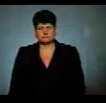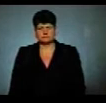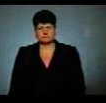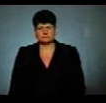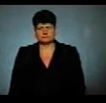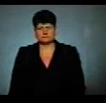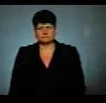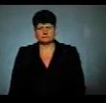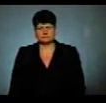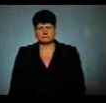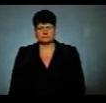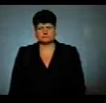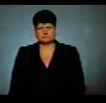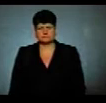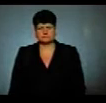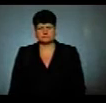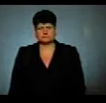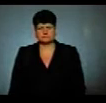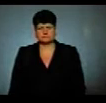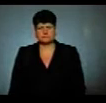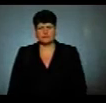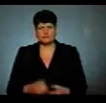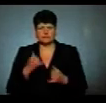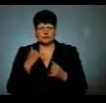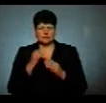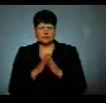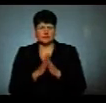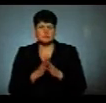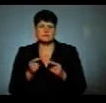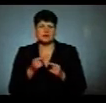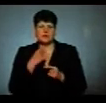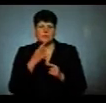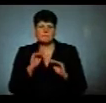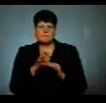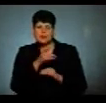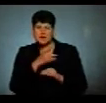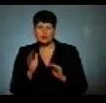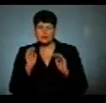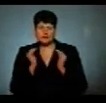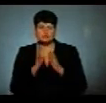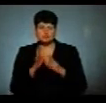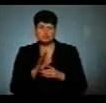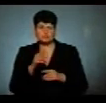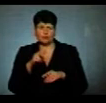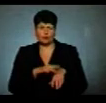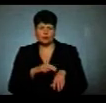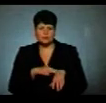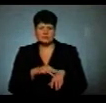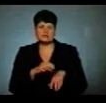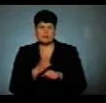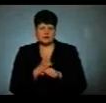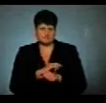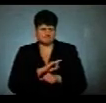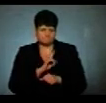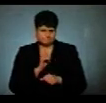від вашого телевізора. А я нагадаю, у період карантину поліція працюватиме у посиленому режимі, наголосив